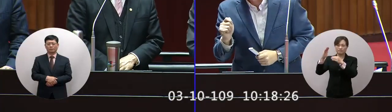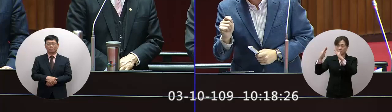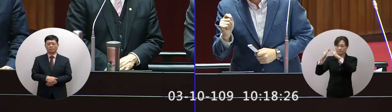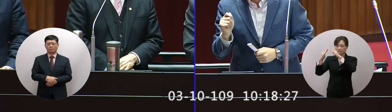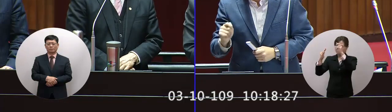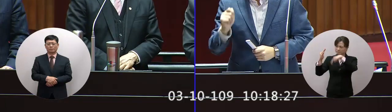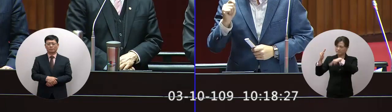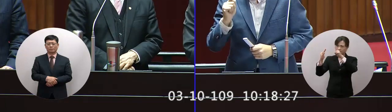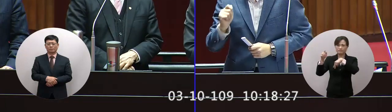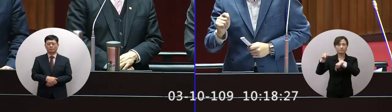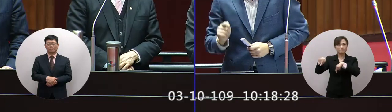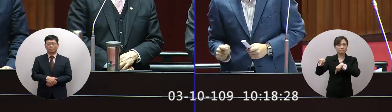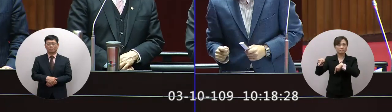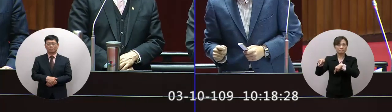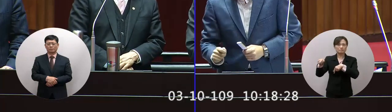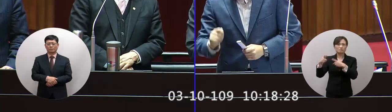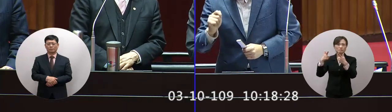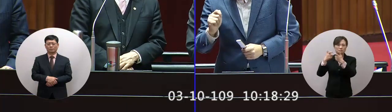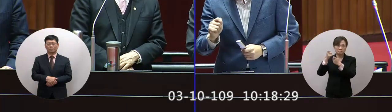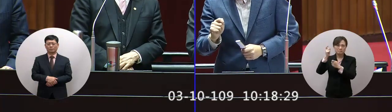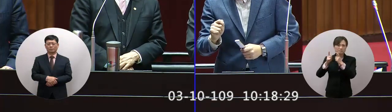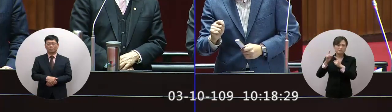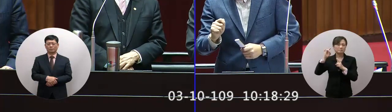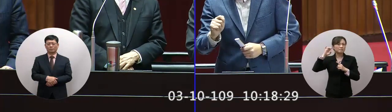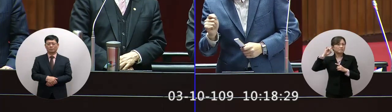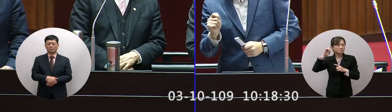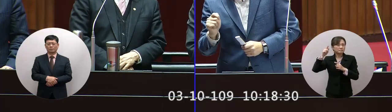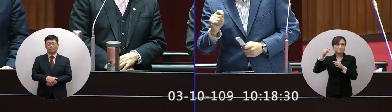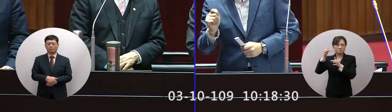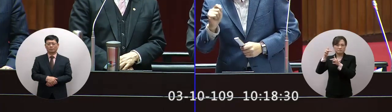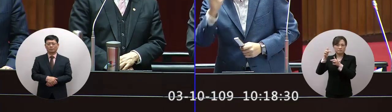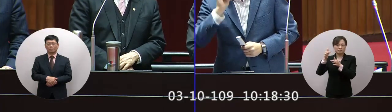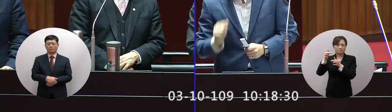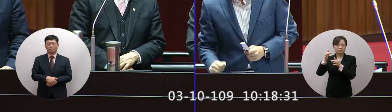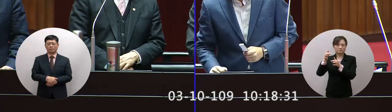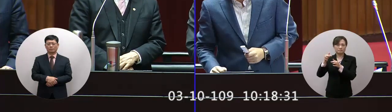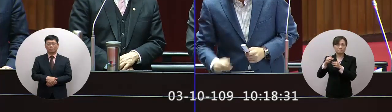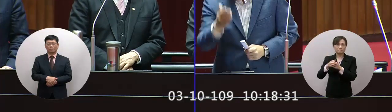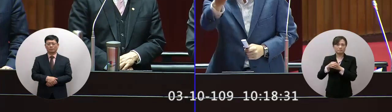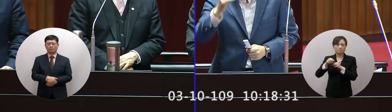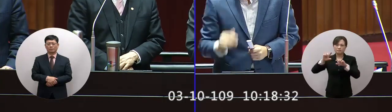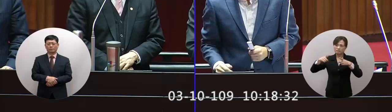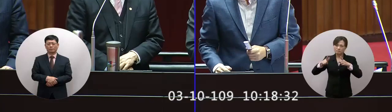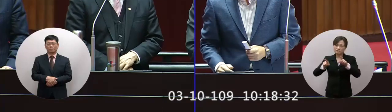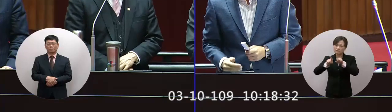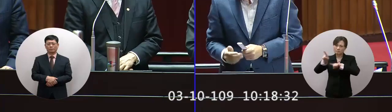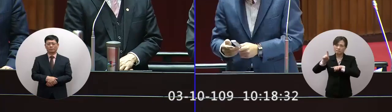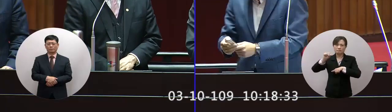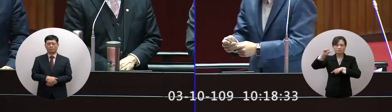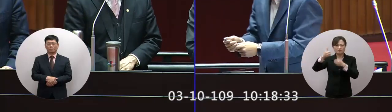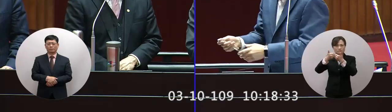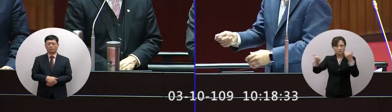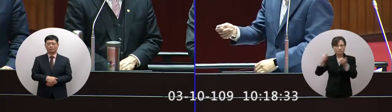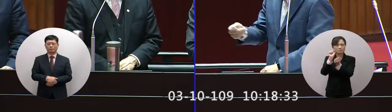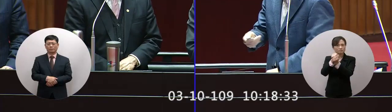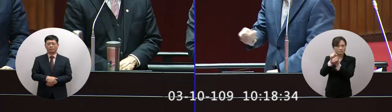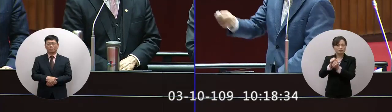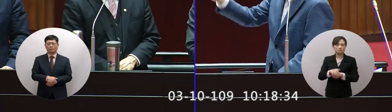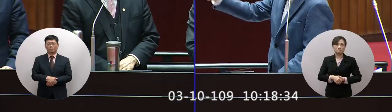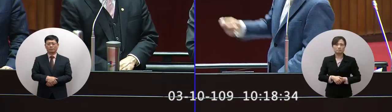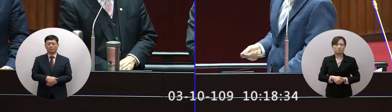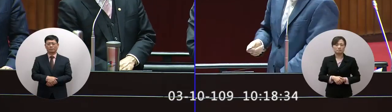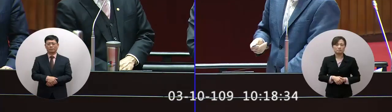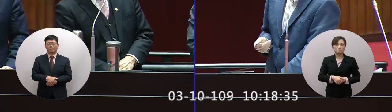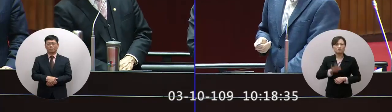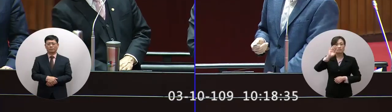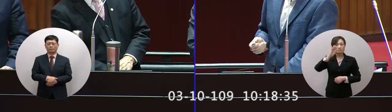音标准是比较吵的那个标准，差个平均分大概5分贝吧。我想署长知道，可是你